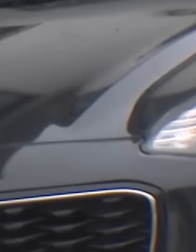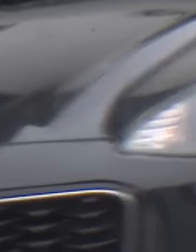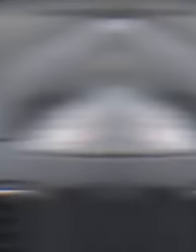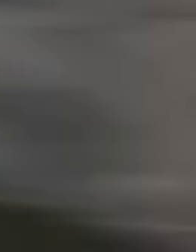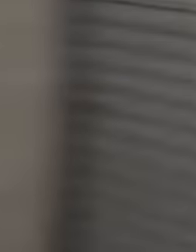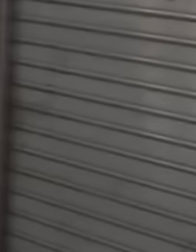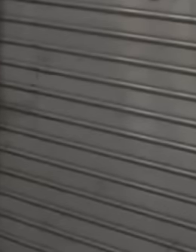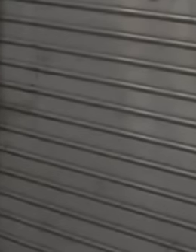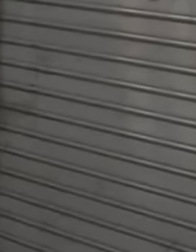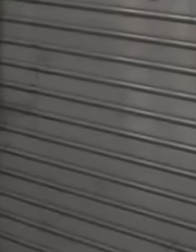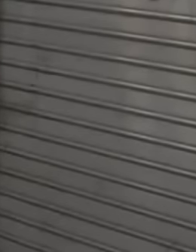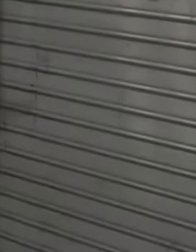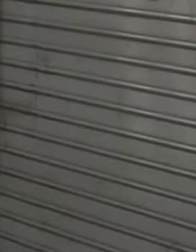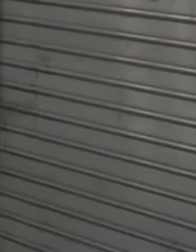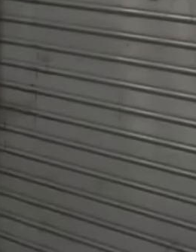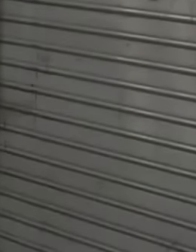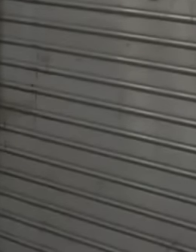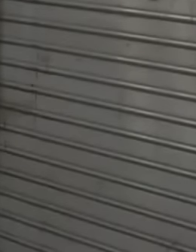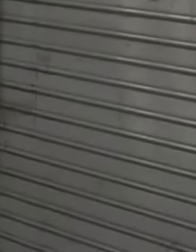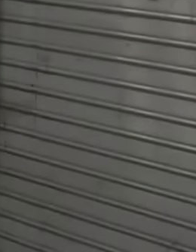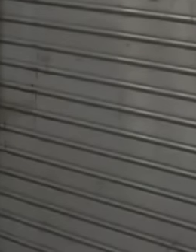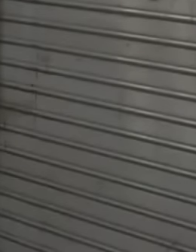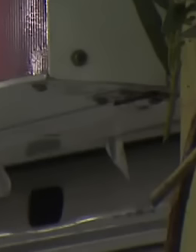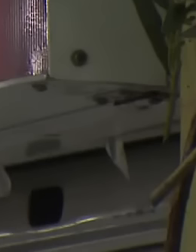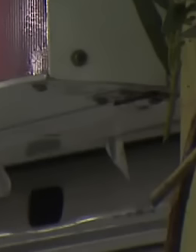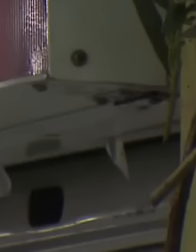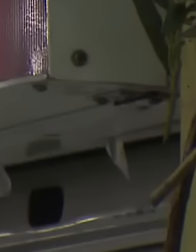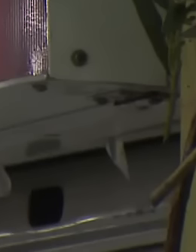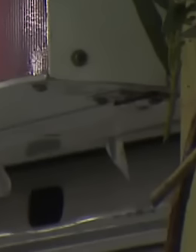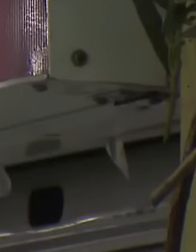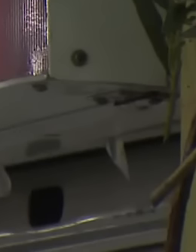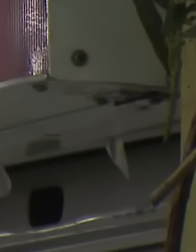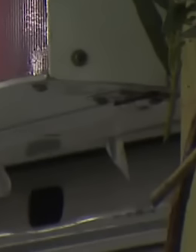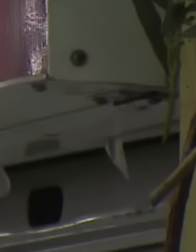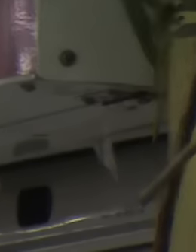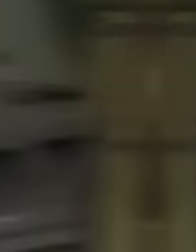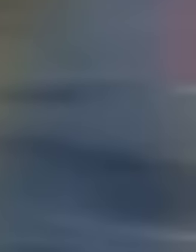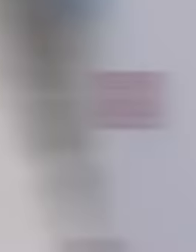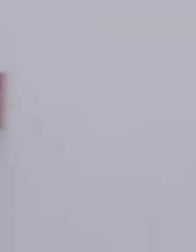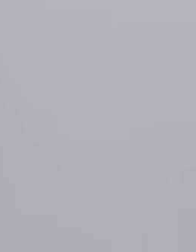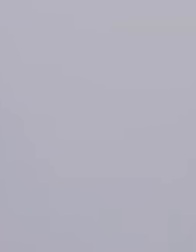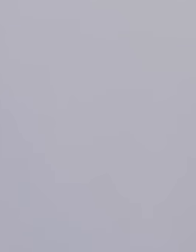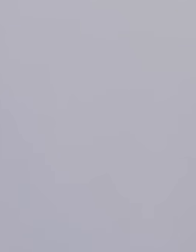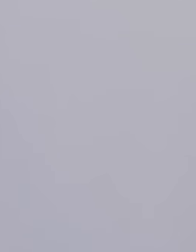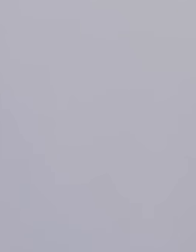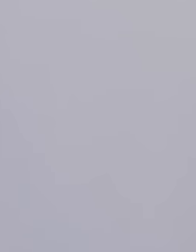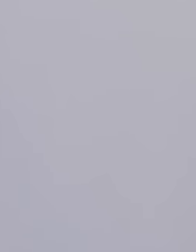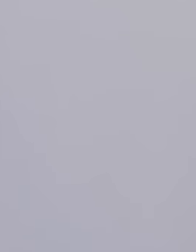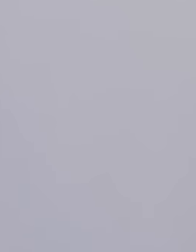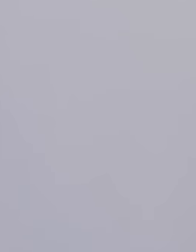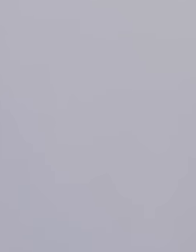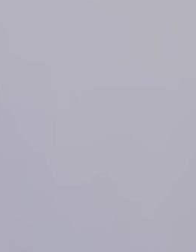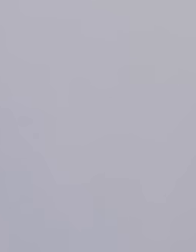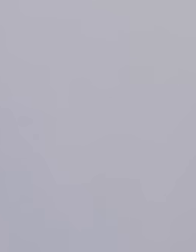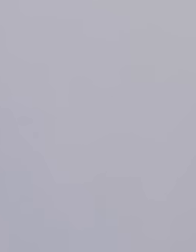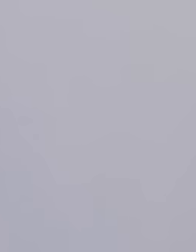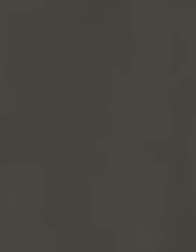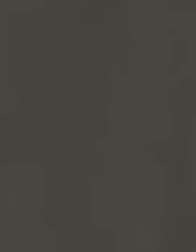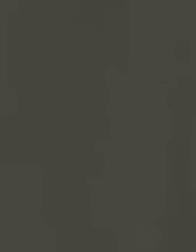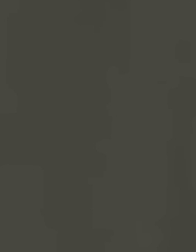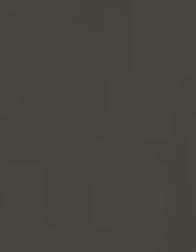육림고개도 한때 최고의 상권이었던 지하상가도 사정은 다르지 않습니다. 공실로 남은 상가는